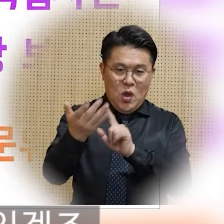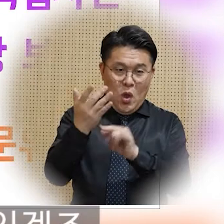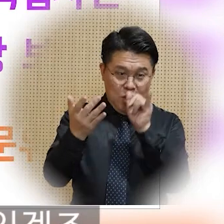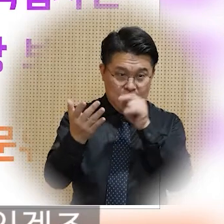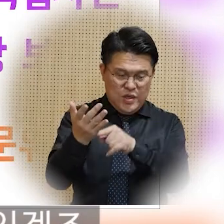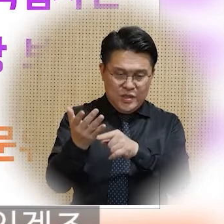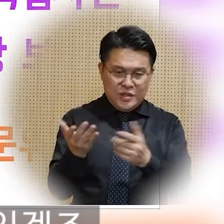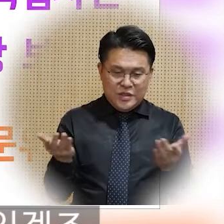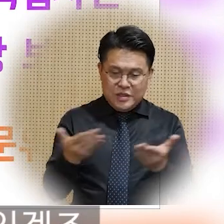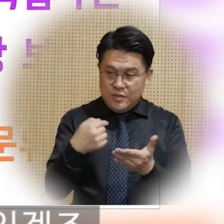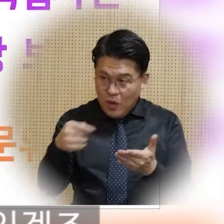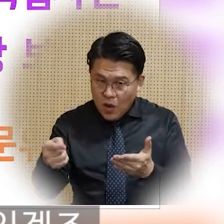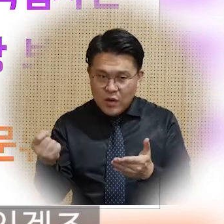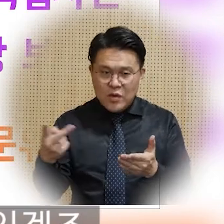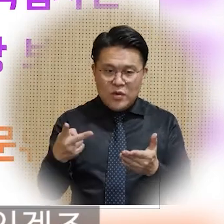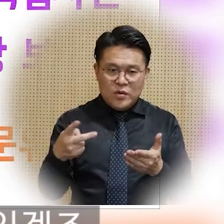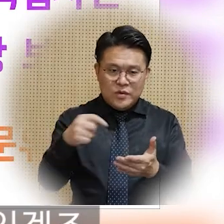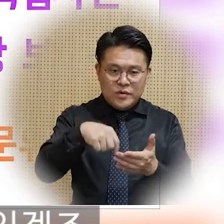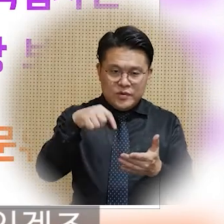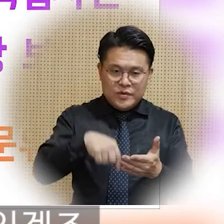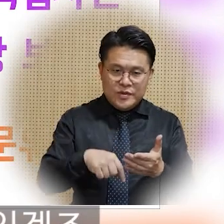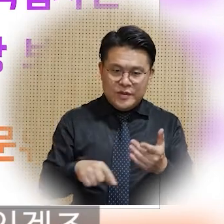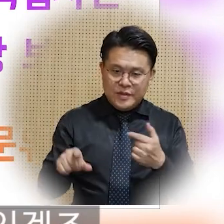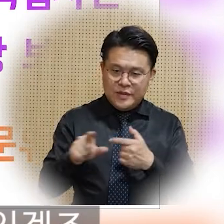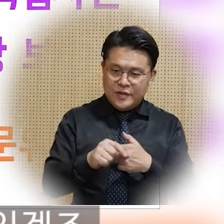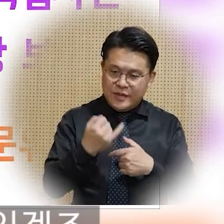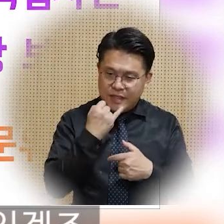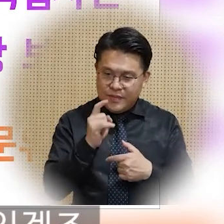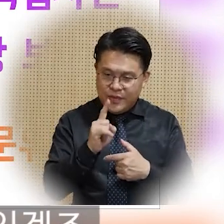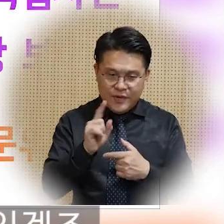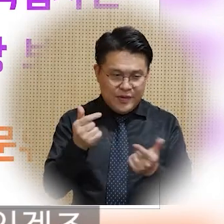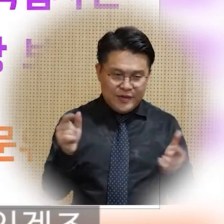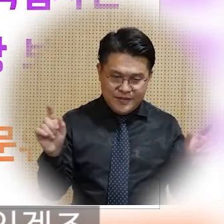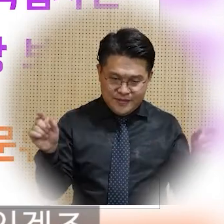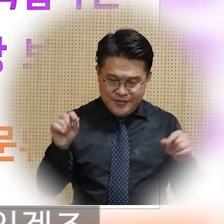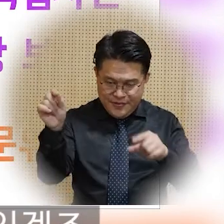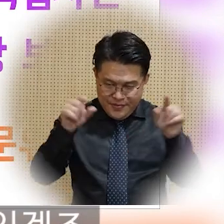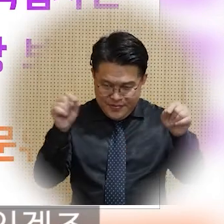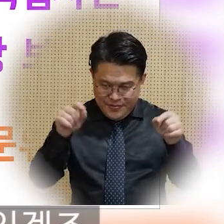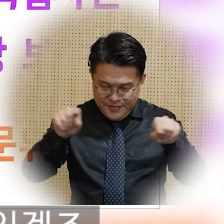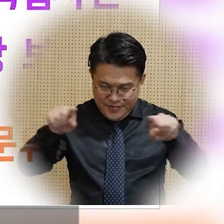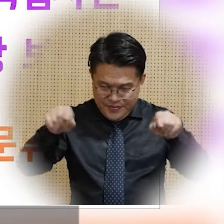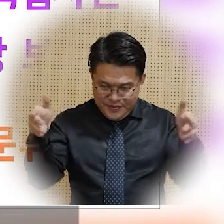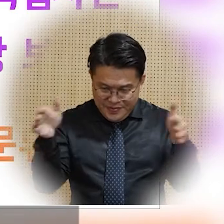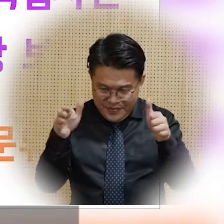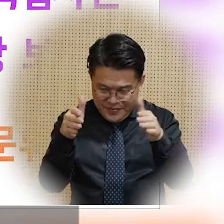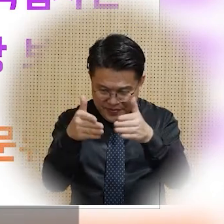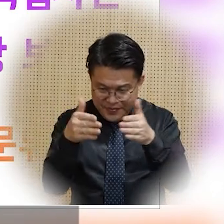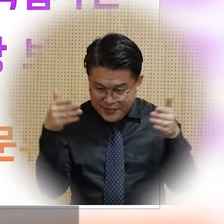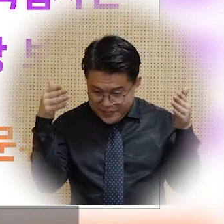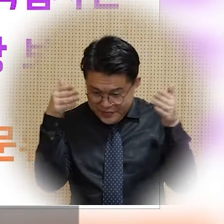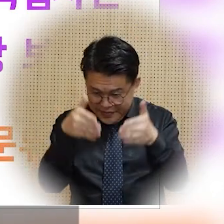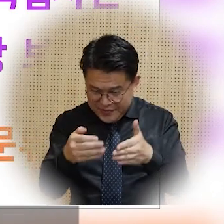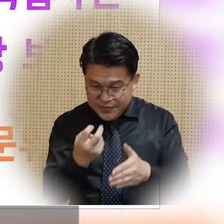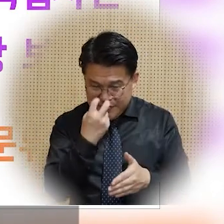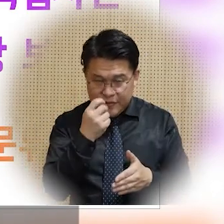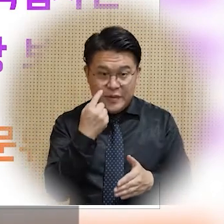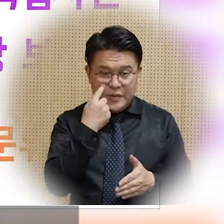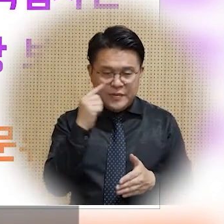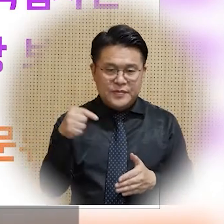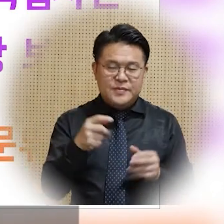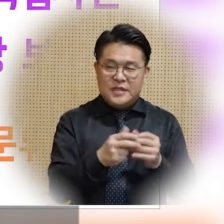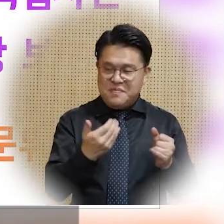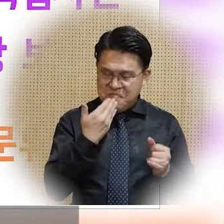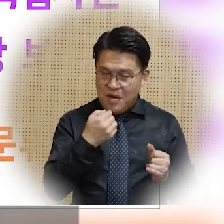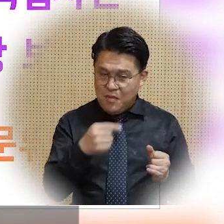올라오는 업종이라든가, 그 중에서 이제 그거를 이제 약간 이제 점점 좀 좁혀나가야 될 필요가 있겠죠. 그 중에서 우리 장애인분들이 할 수 있는